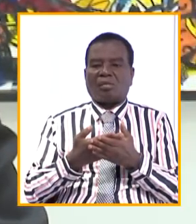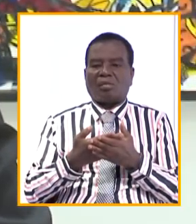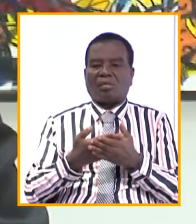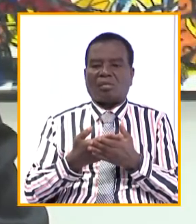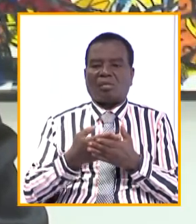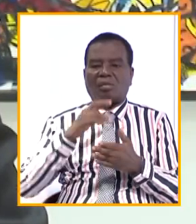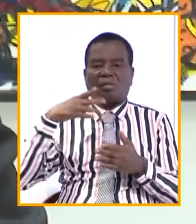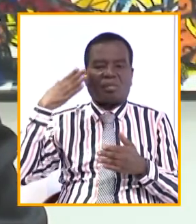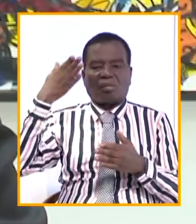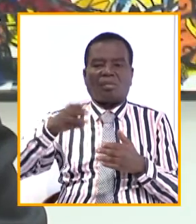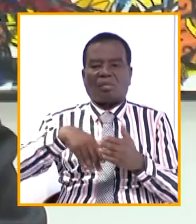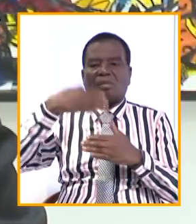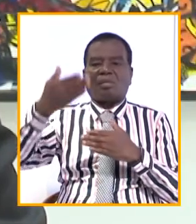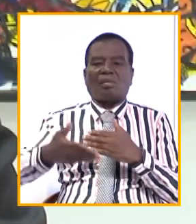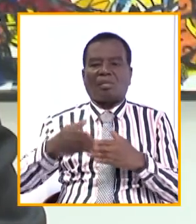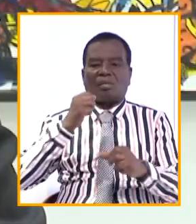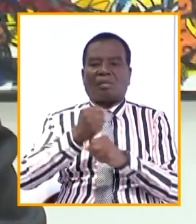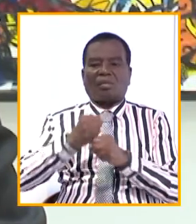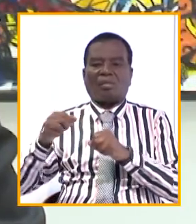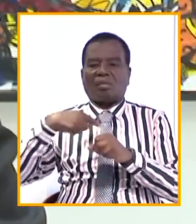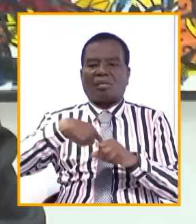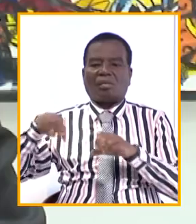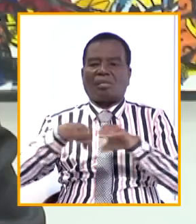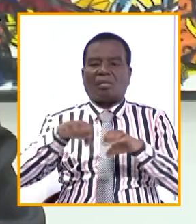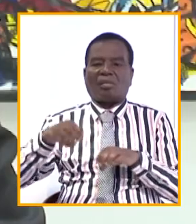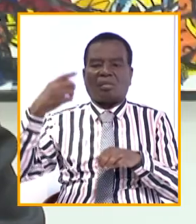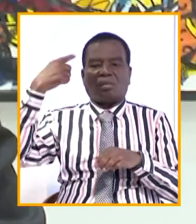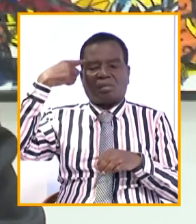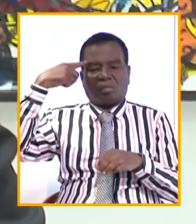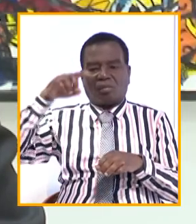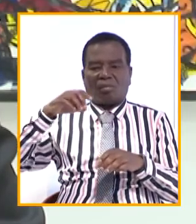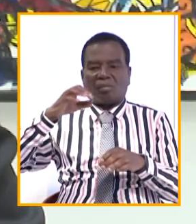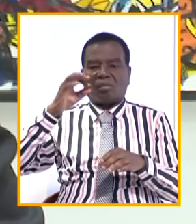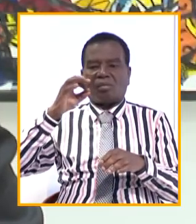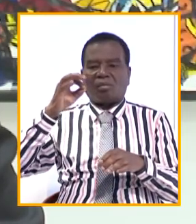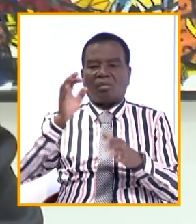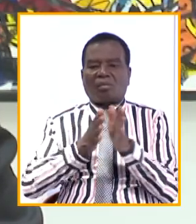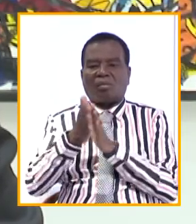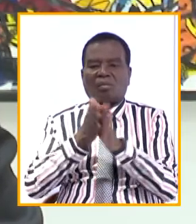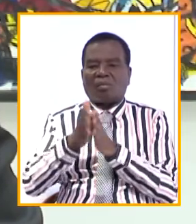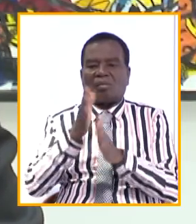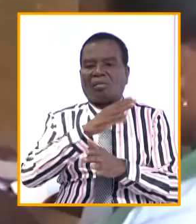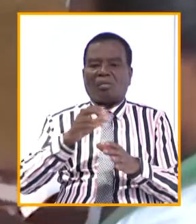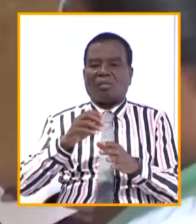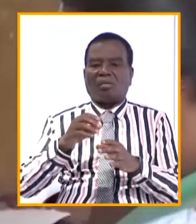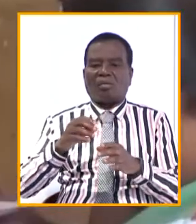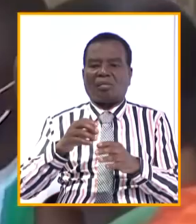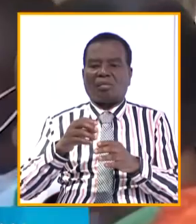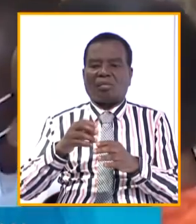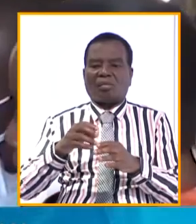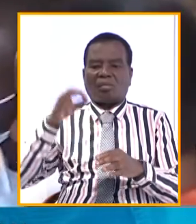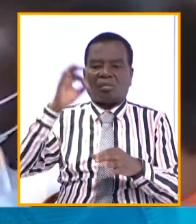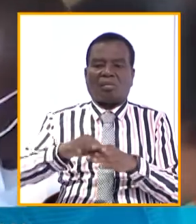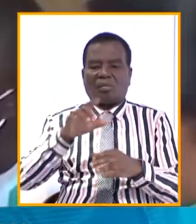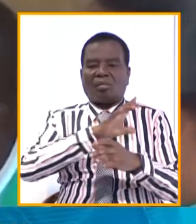mais ils verront par la suite que le travail que j'ai fait, c'est pour l'intérêt et dans l'intérêt des administrés de Cocody. Les